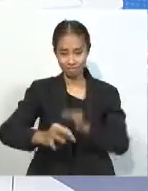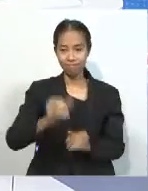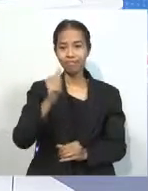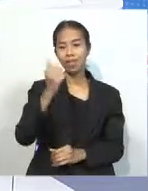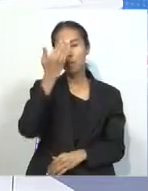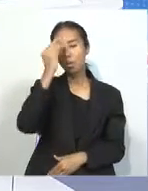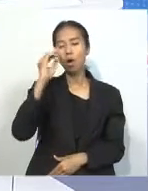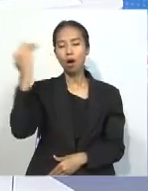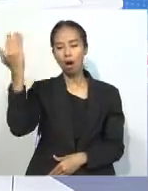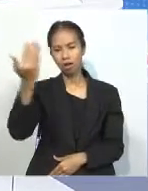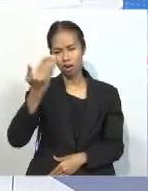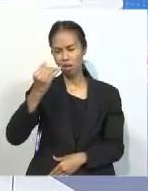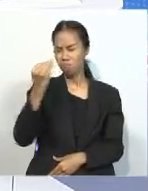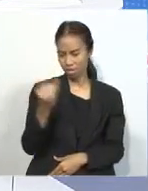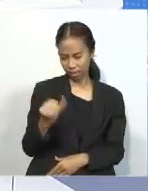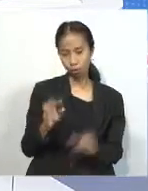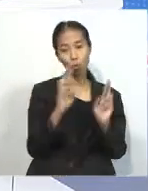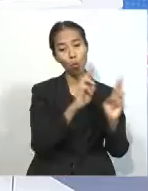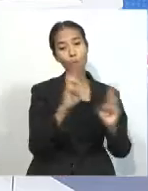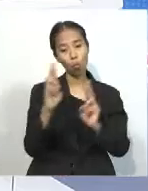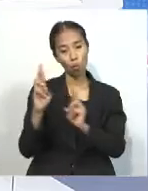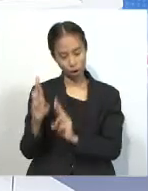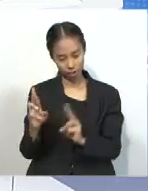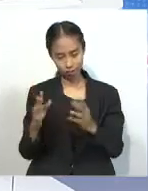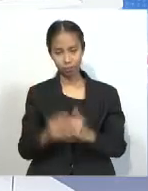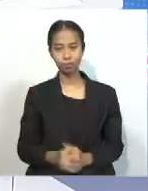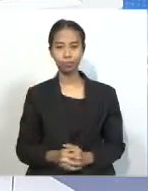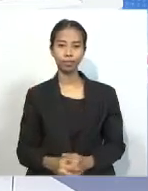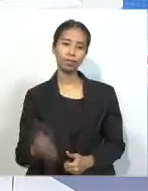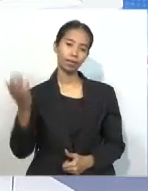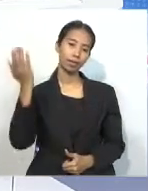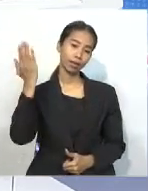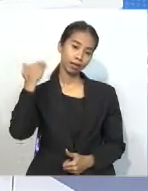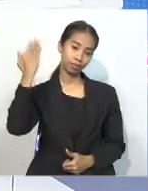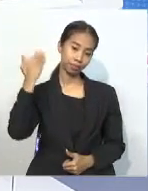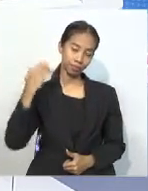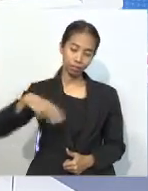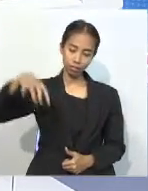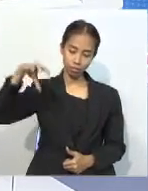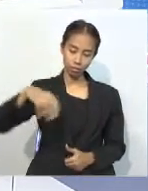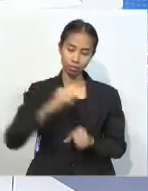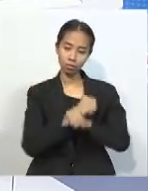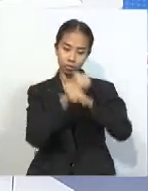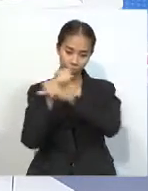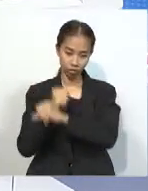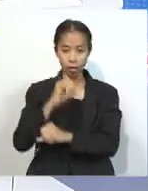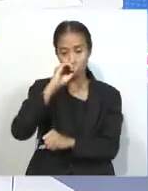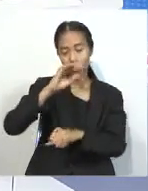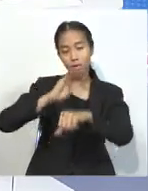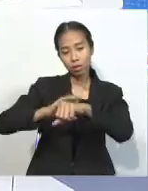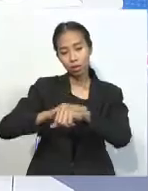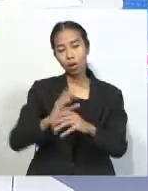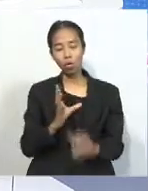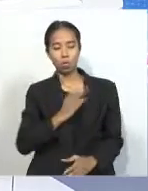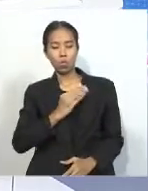าพอากาศแบบนี้ก็ยังต้องระมัดระวังตัวกันนะคะแต่ว่าอย่างที่ก่อนหน้านี้กรมควบคุมมลพิษเองก็ย้ำว่าอย่าเพิ่งตื่นตระหนกนะคะเพราะว่